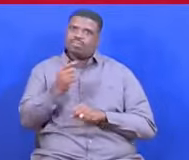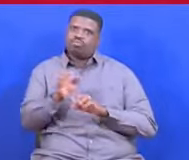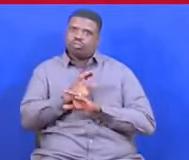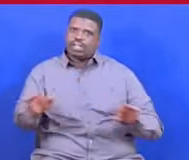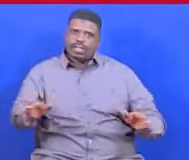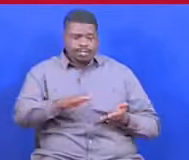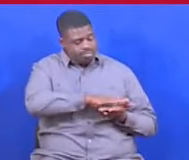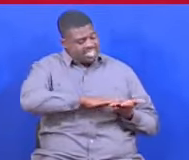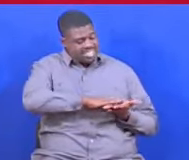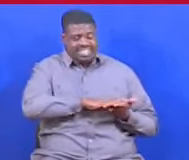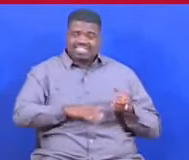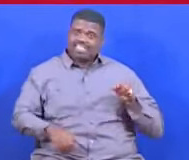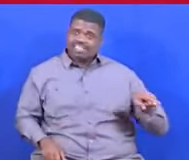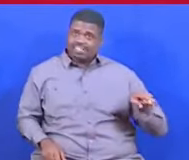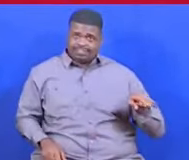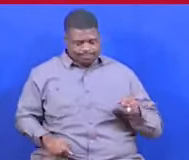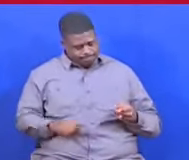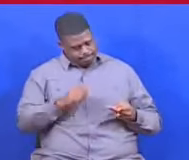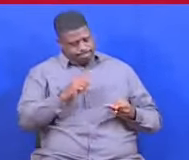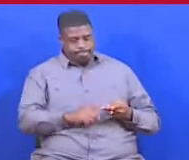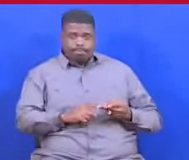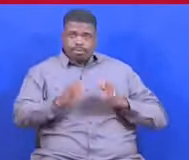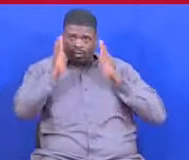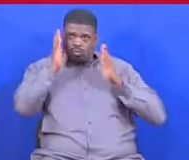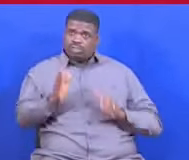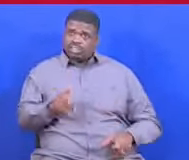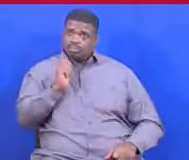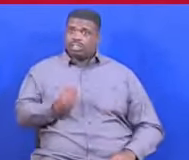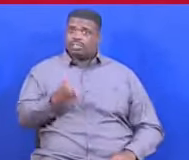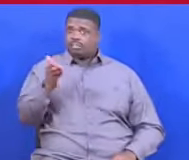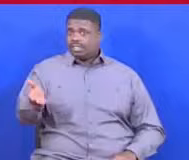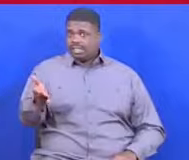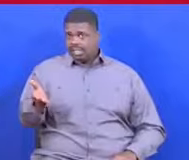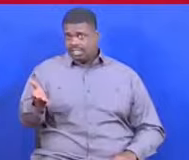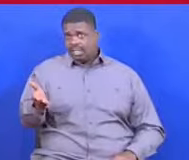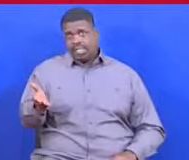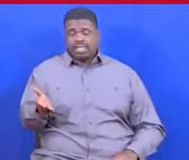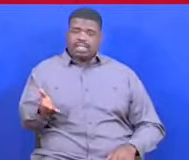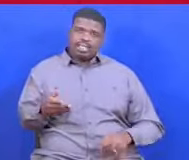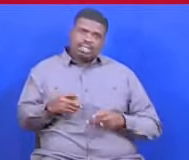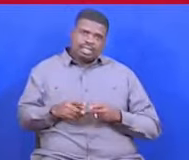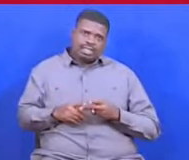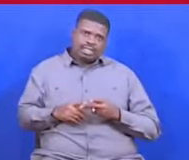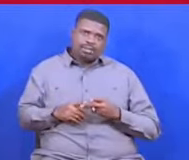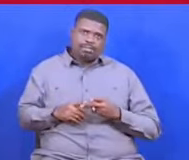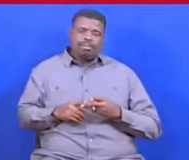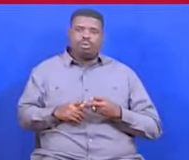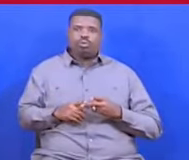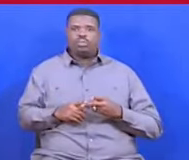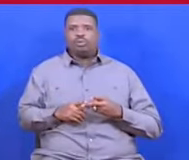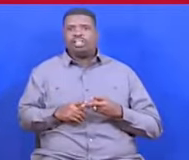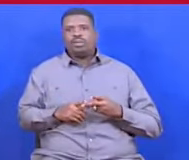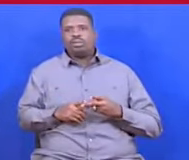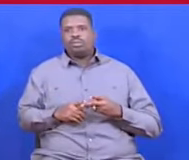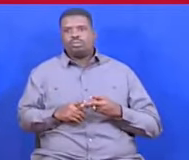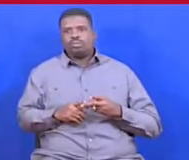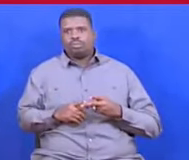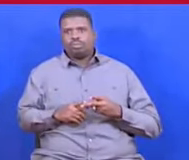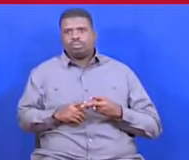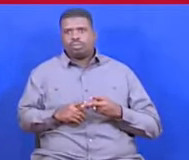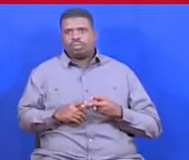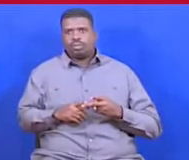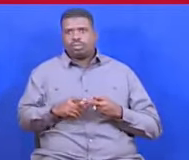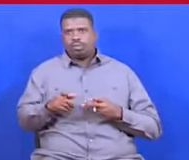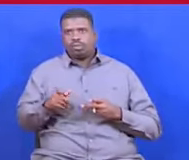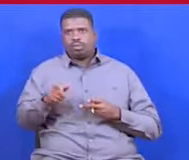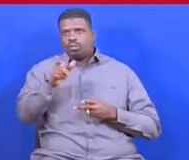Mheshimiwa Spika, sambamba na hilo, kwenye swali la pili, hadhi itakapokamilika Mheshimiwa Spika, wananchi hao watachangia kwenye